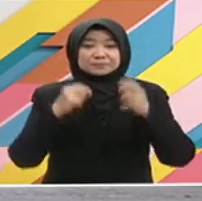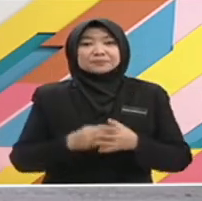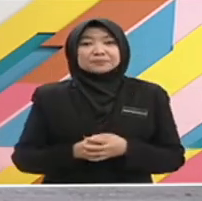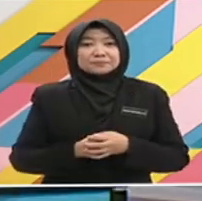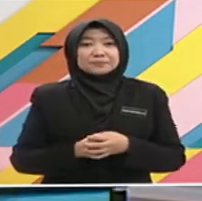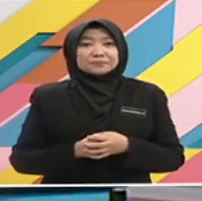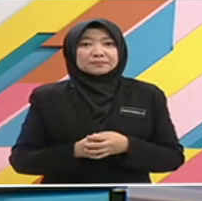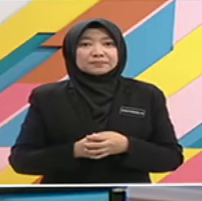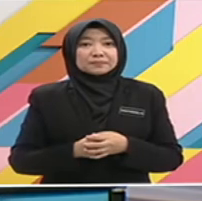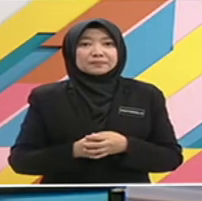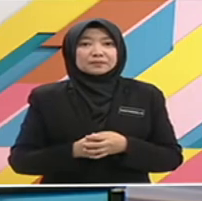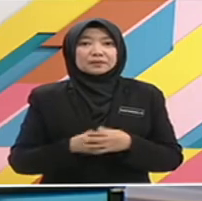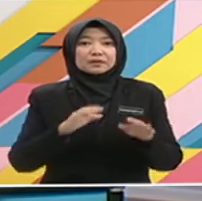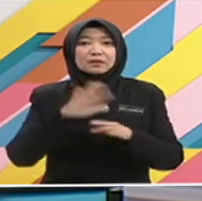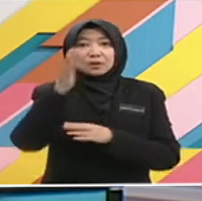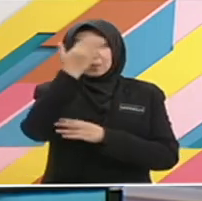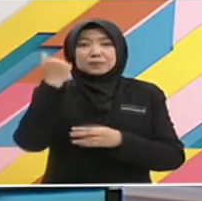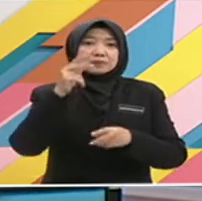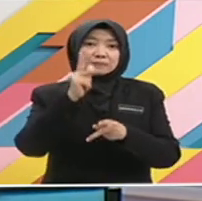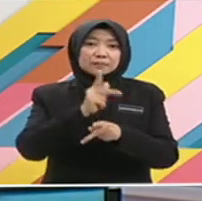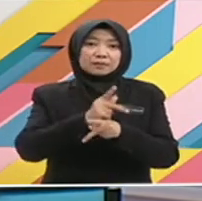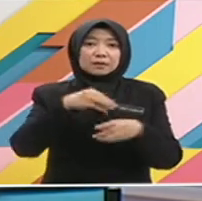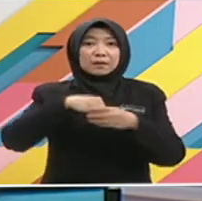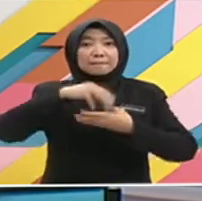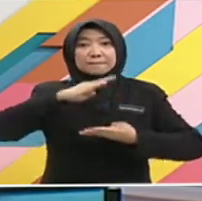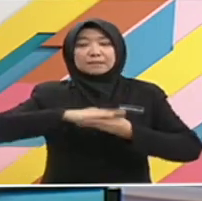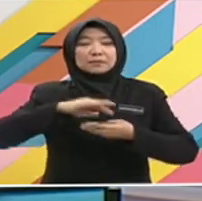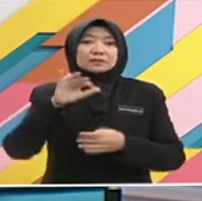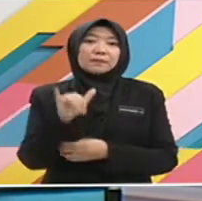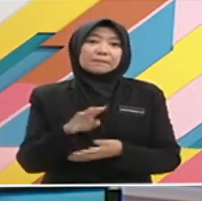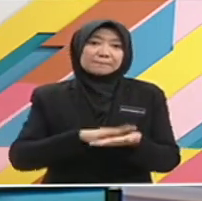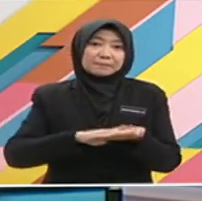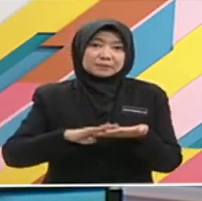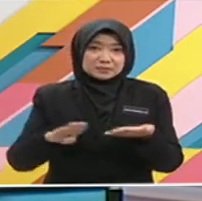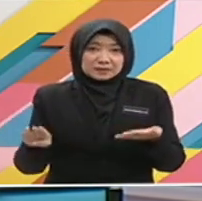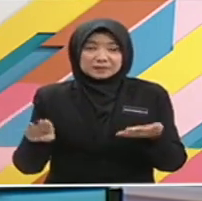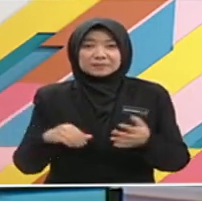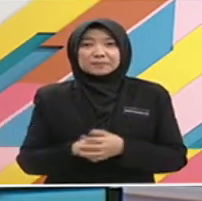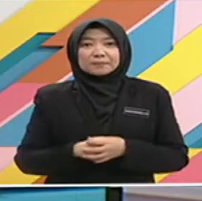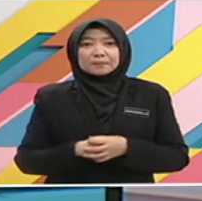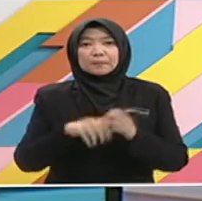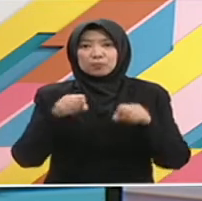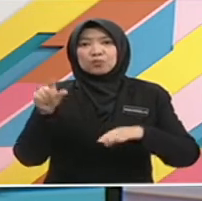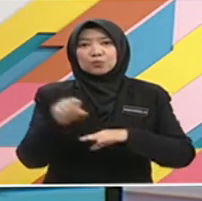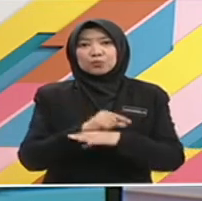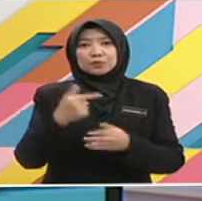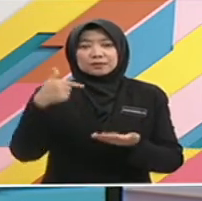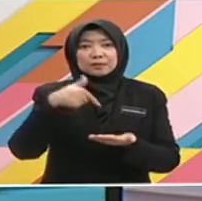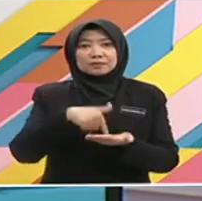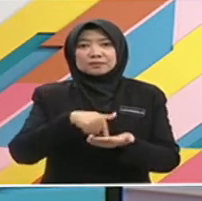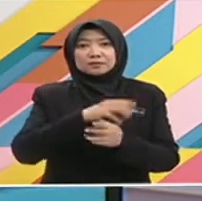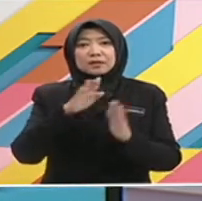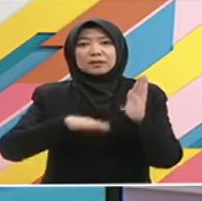membuka pelitup muka, jangan lupa simpan di dalam bekas yang bersih. Sekiranya pelitup muka anda masih boleh digunakan, yang penting tidak